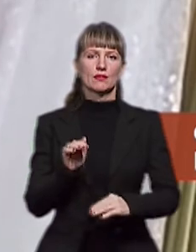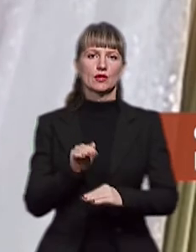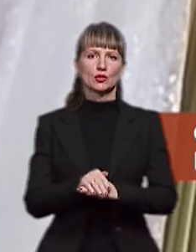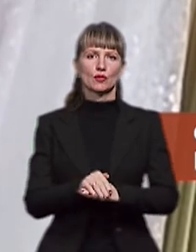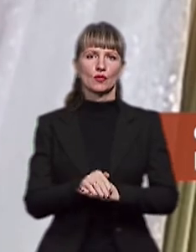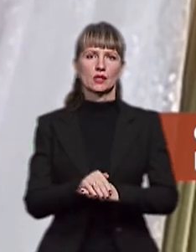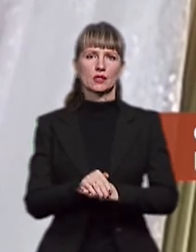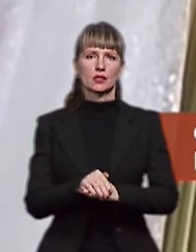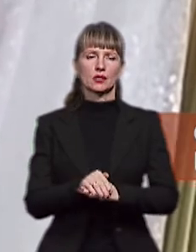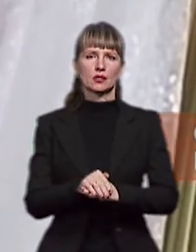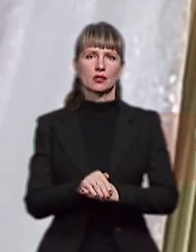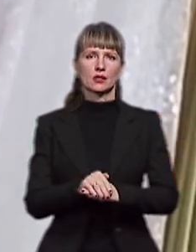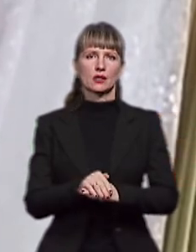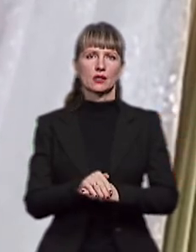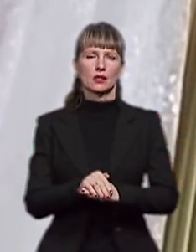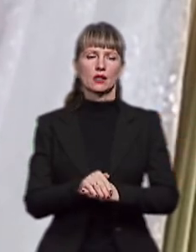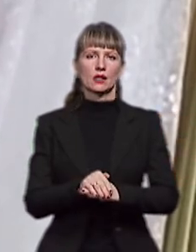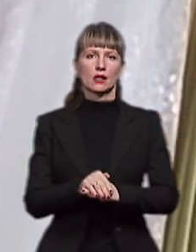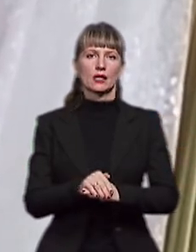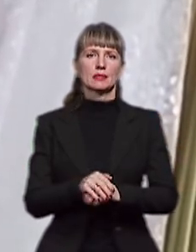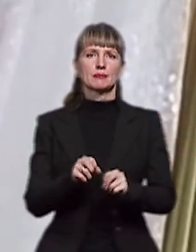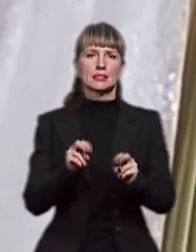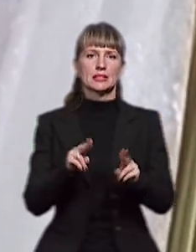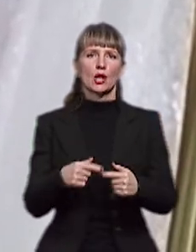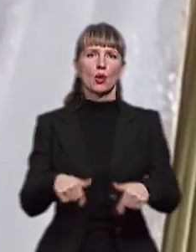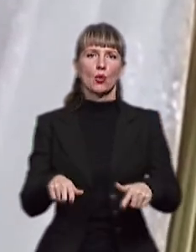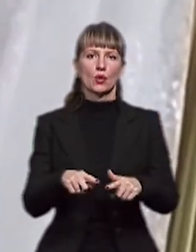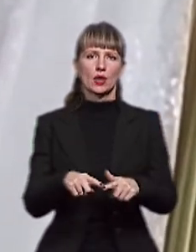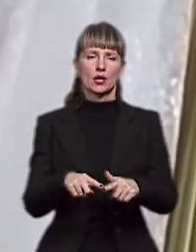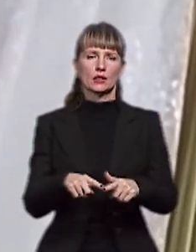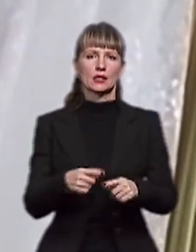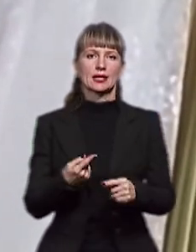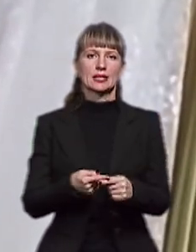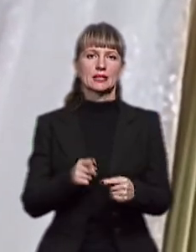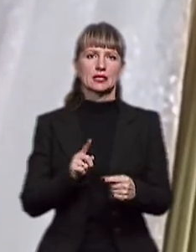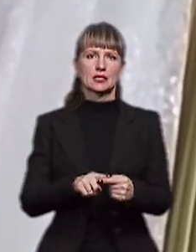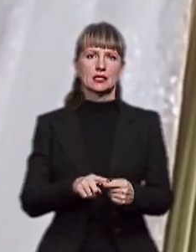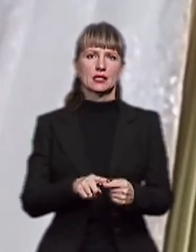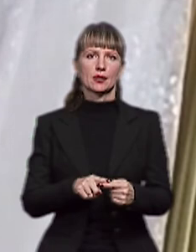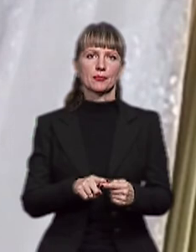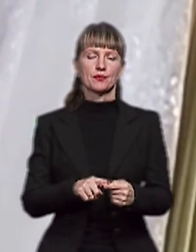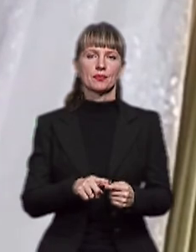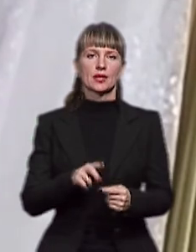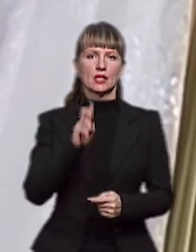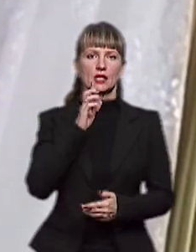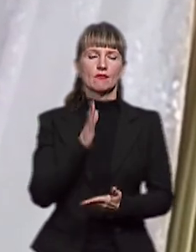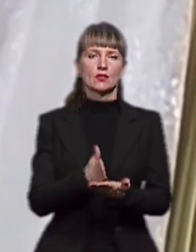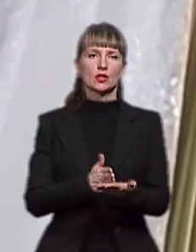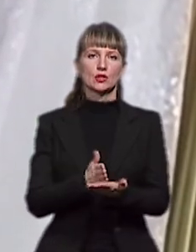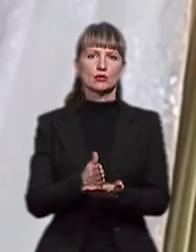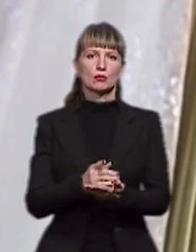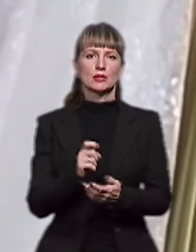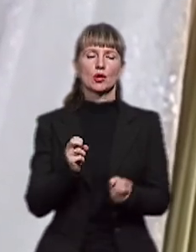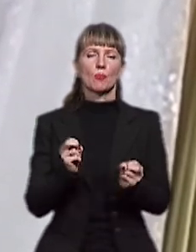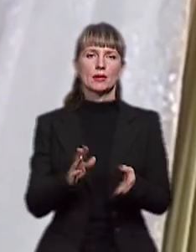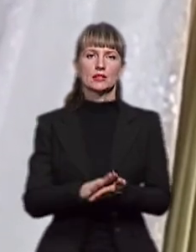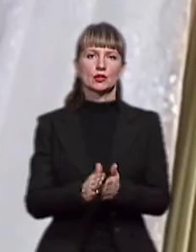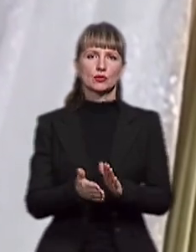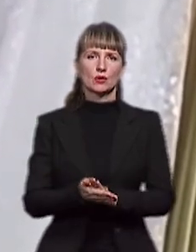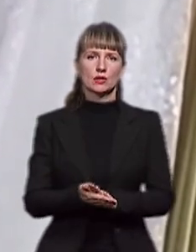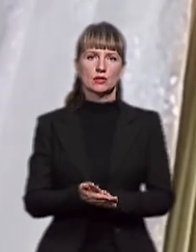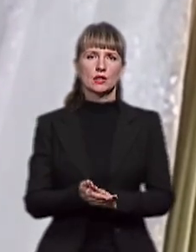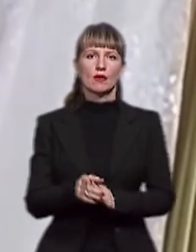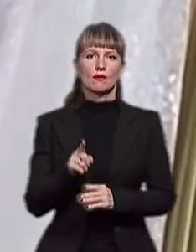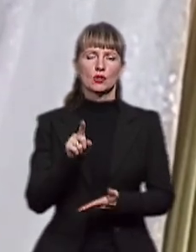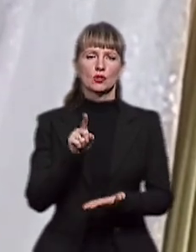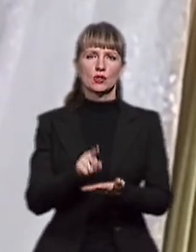зафіксувати уповноважений орган, це в даному випадку це Державна служба з надзвичайних ситуацій. Тобто вони